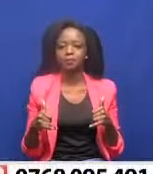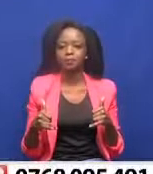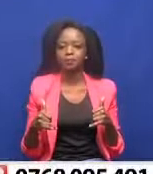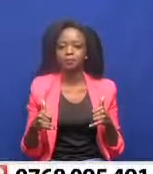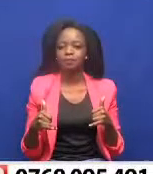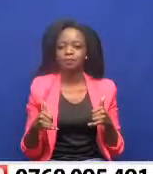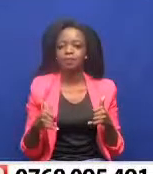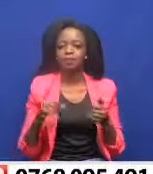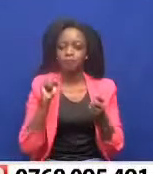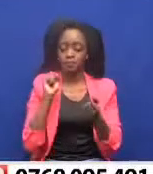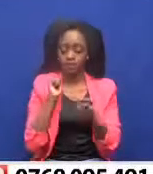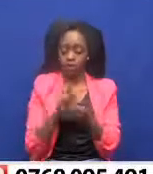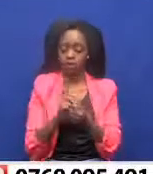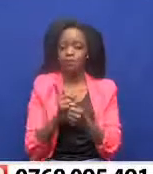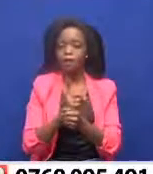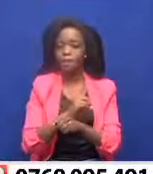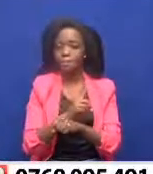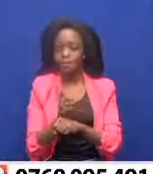dakika 11.